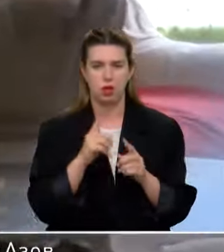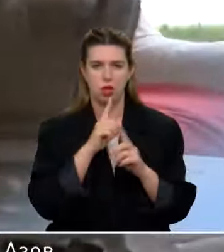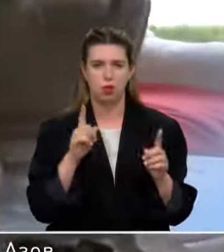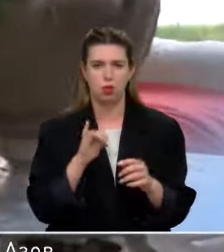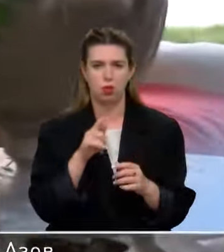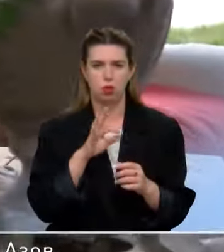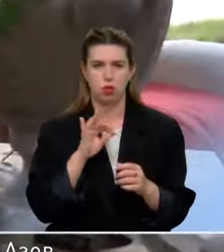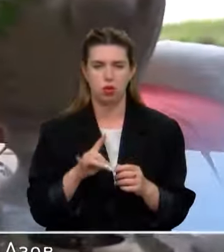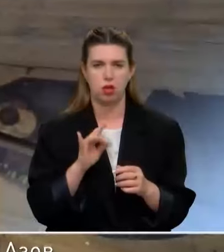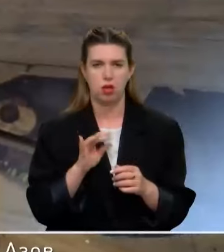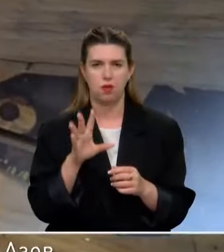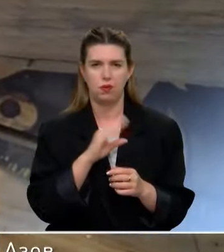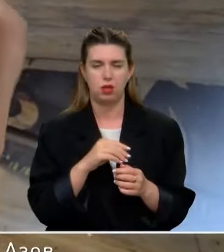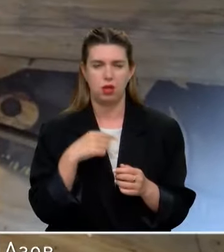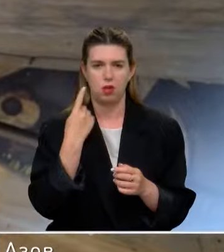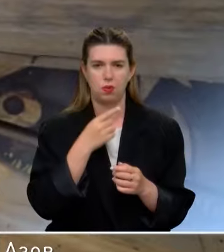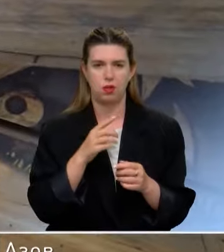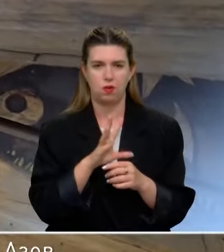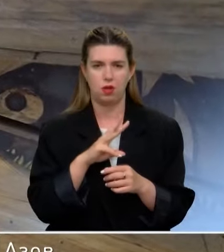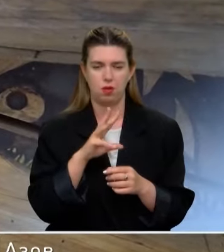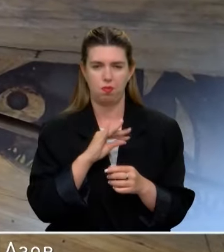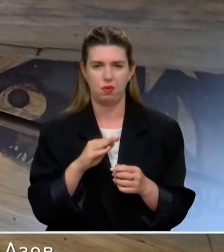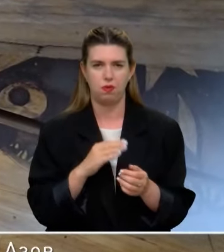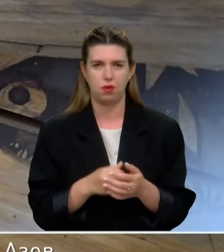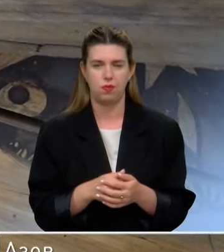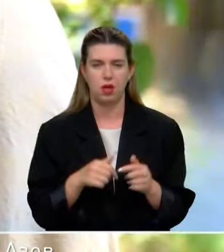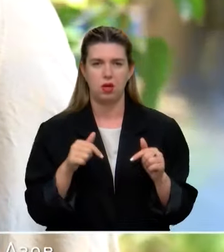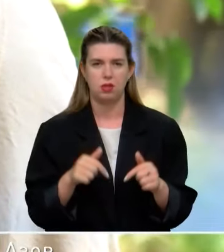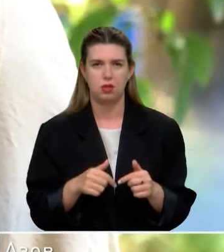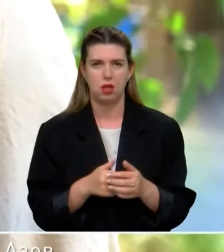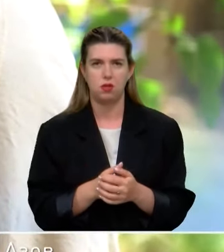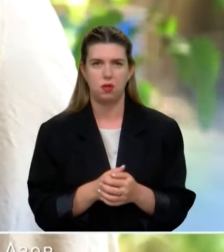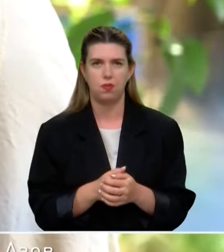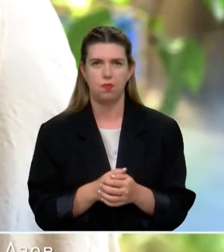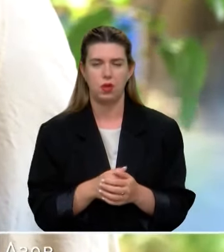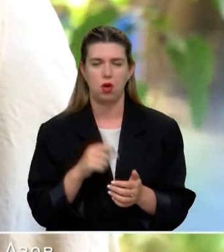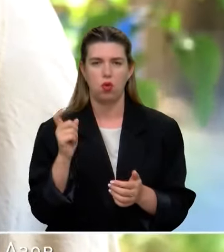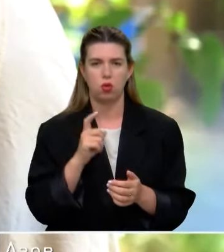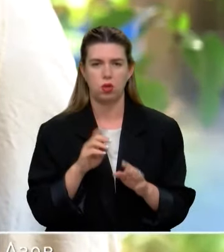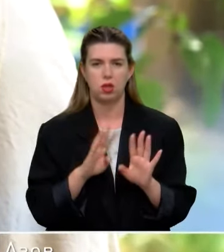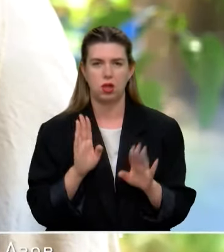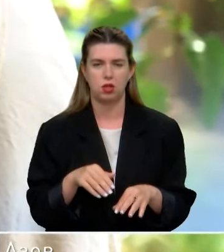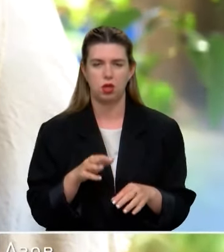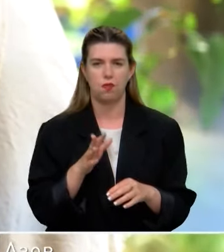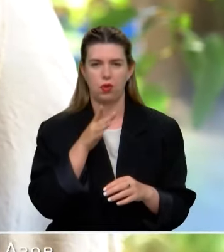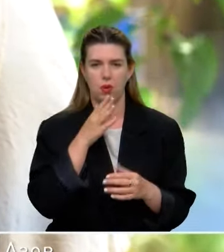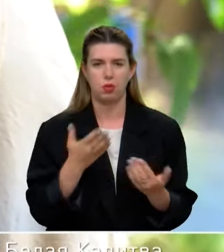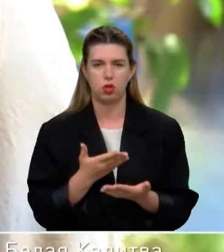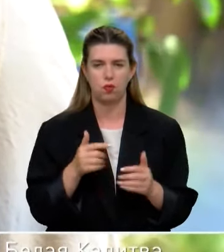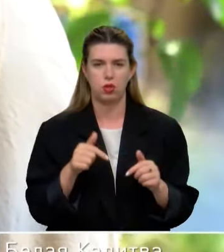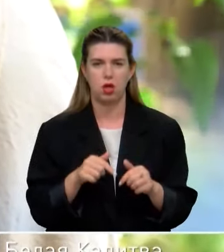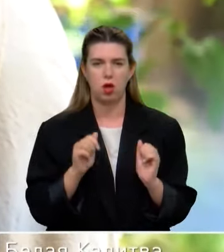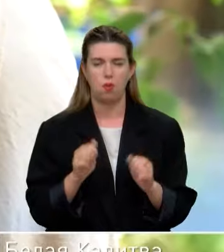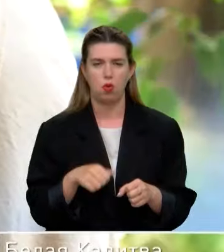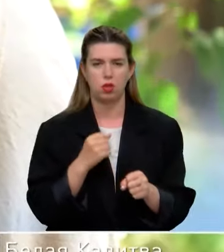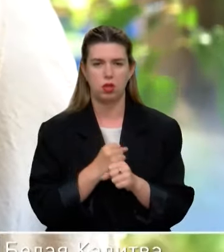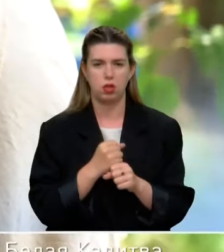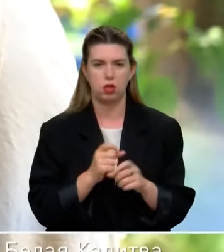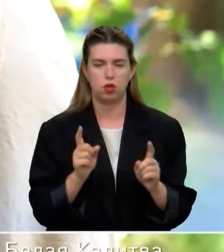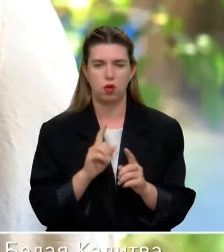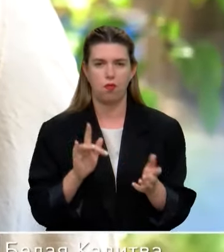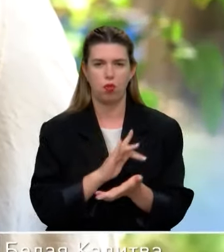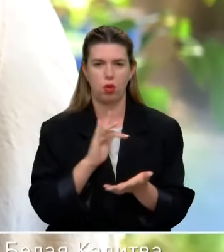узорами и ликами героев славянской мифологии здесь художники даже какое-то время живут и могут делать то